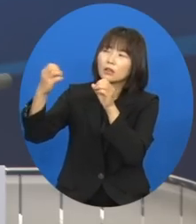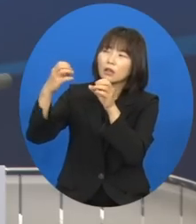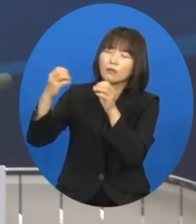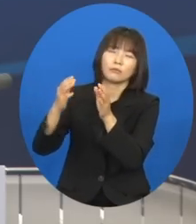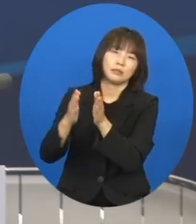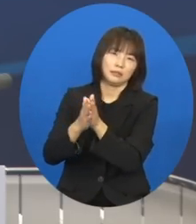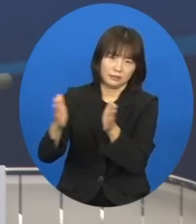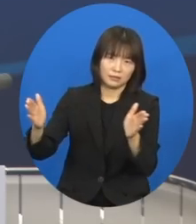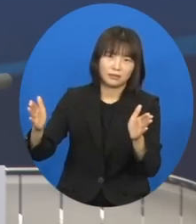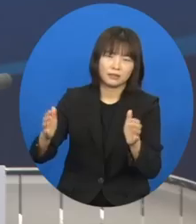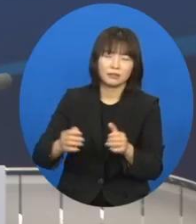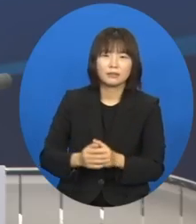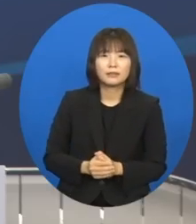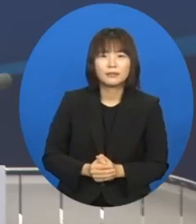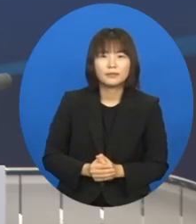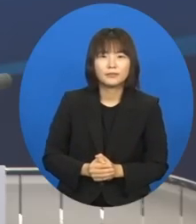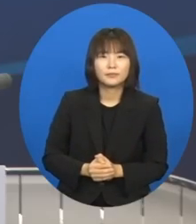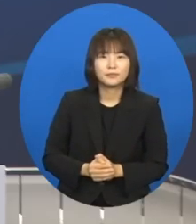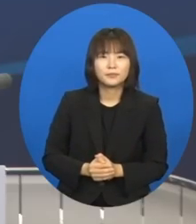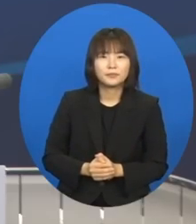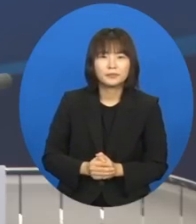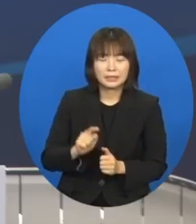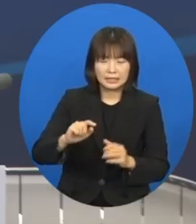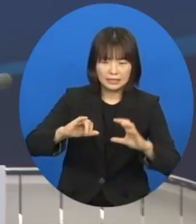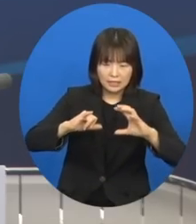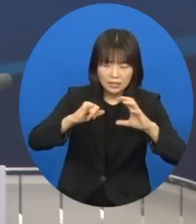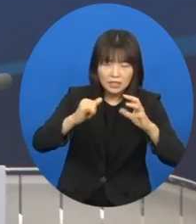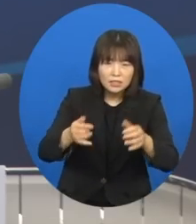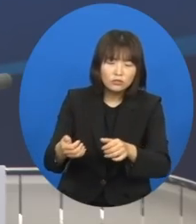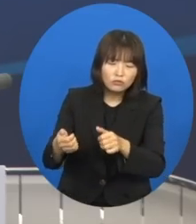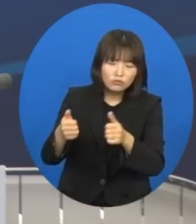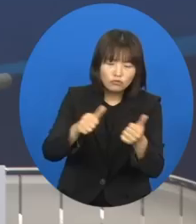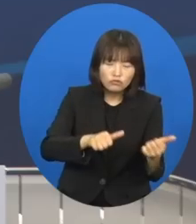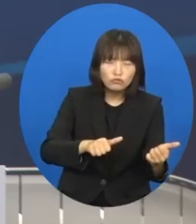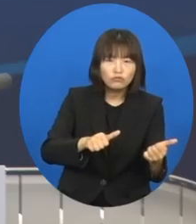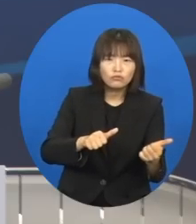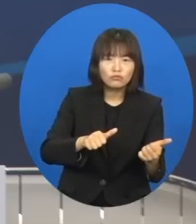이 세상에 죽은 영웅들,